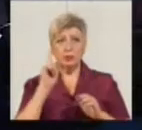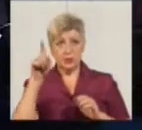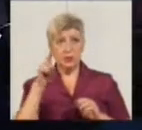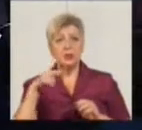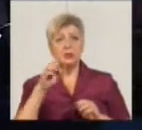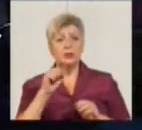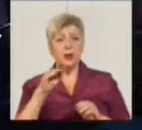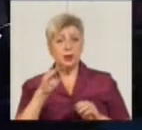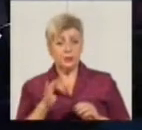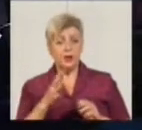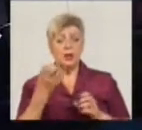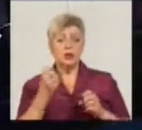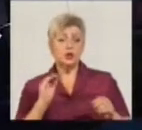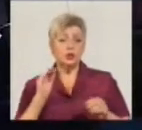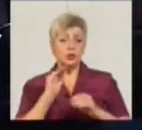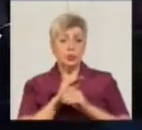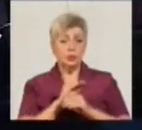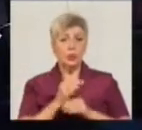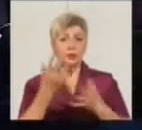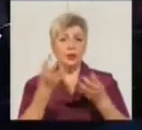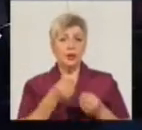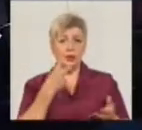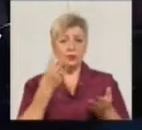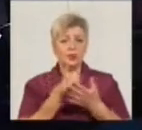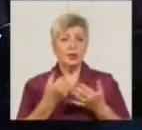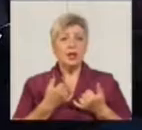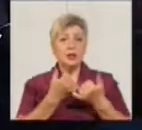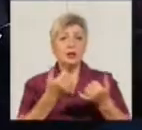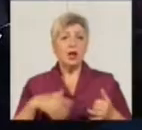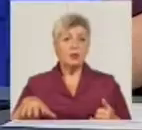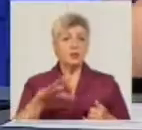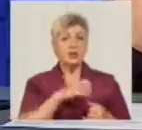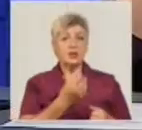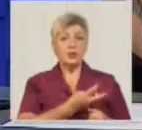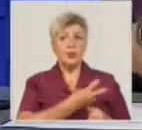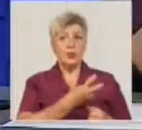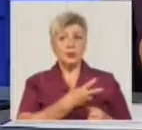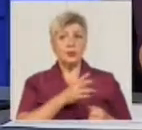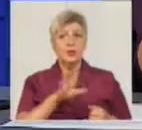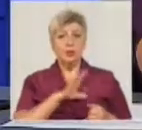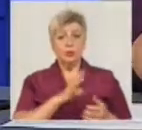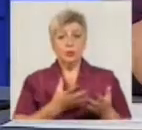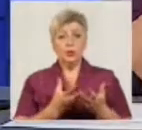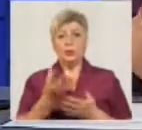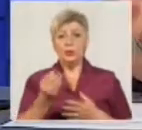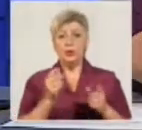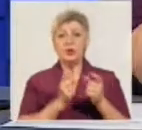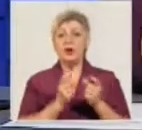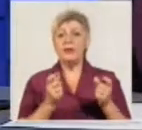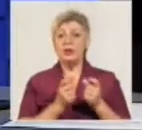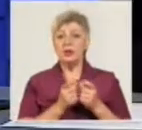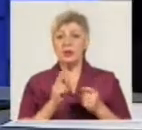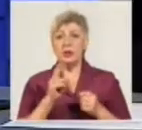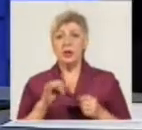показ, додатковий денний показ. Також для всіх бажаючих були і проплачені квитки, всі